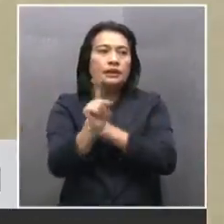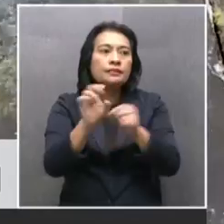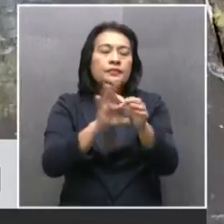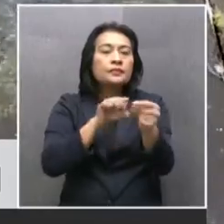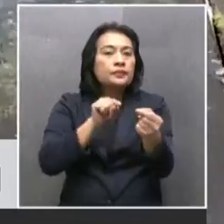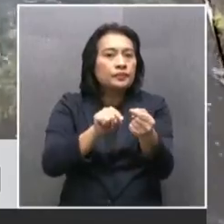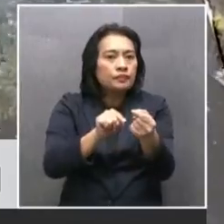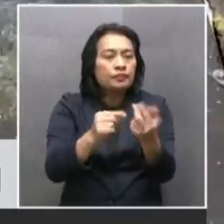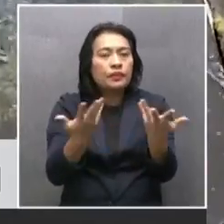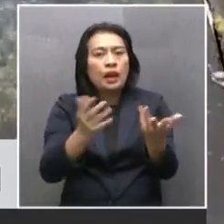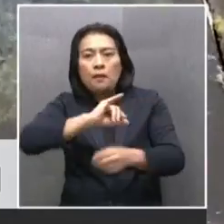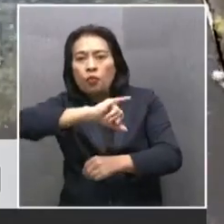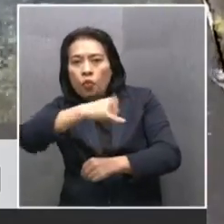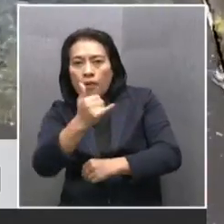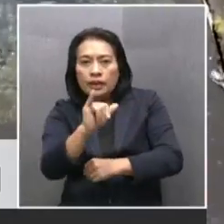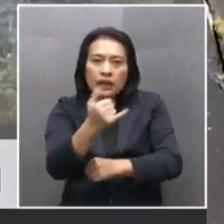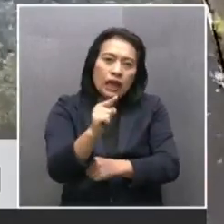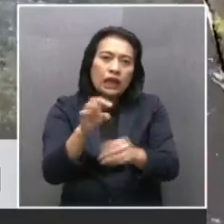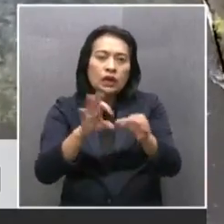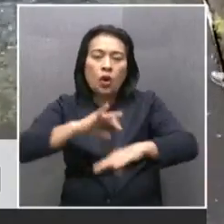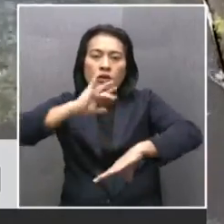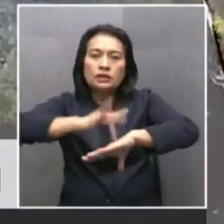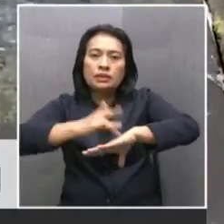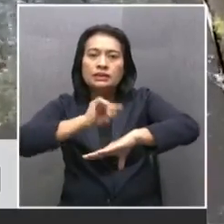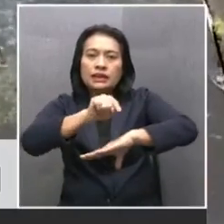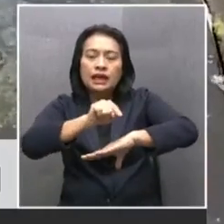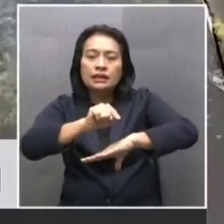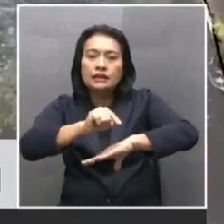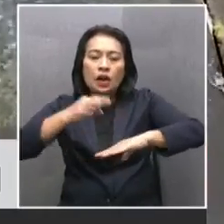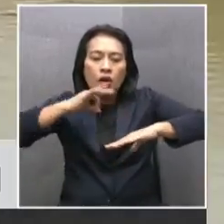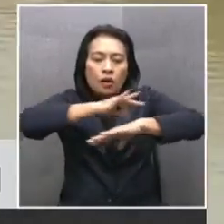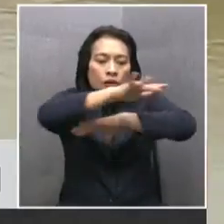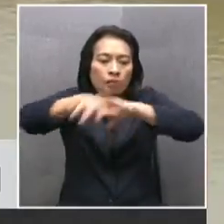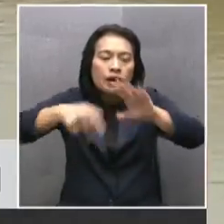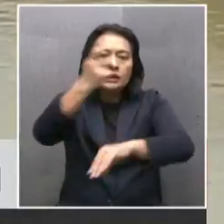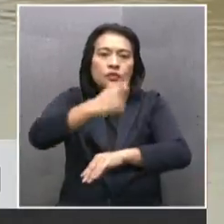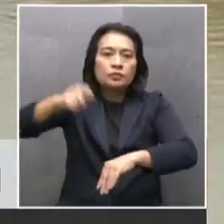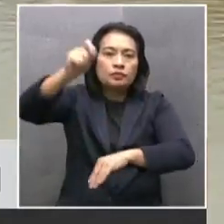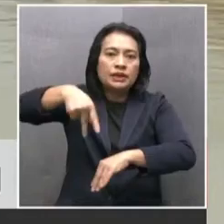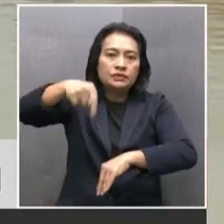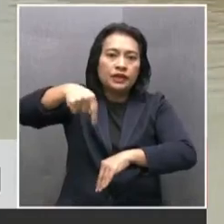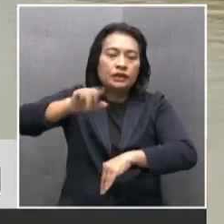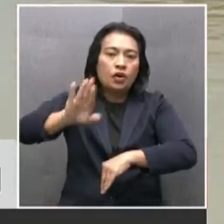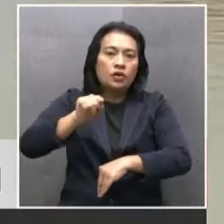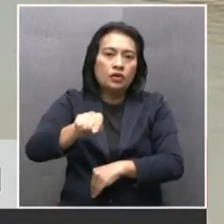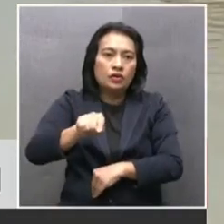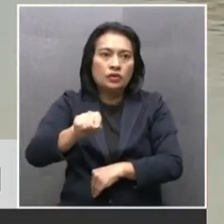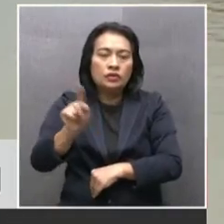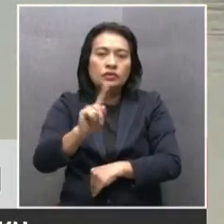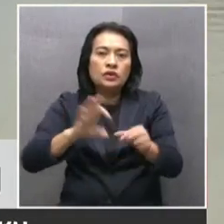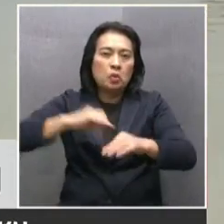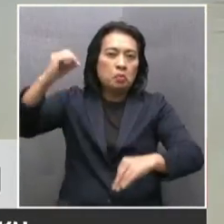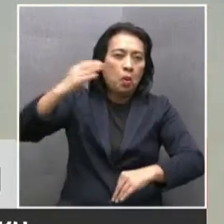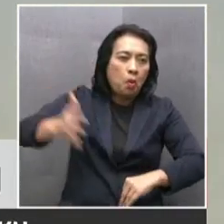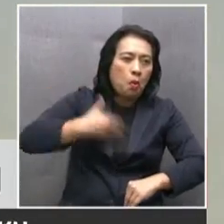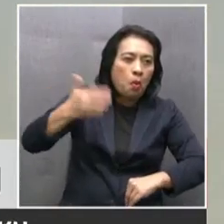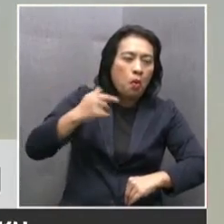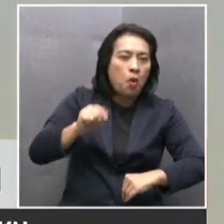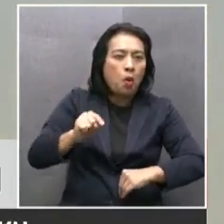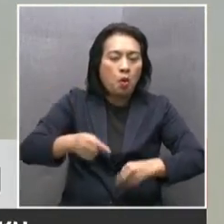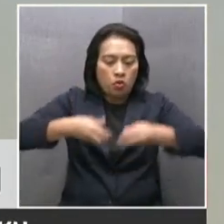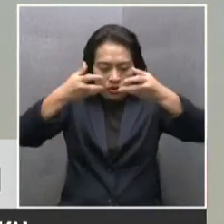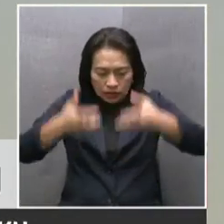ค่าความผันแปรของปรากฏการณ์ธรรมชาติในมหาสมุทรแปซิฟิกพบว่าปรากฏการณ์เอลนินโญจะเริ่มรุนแร